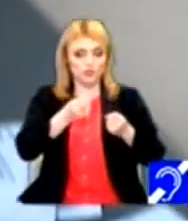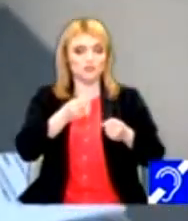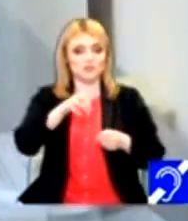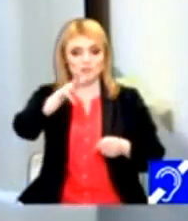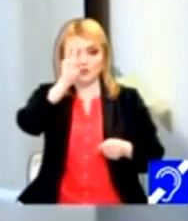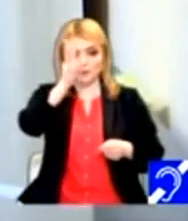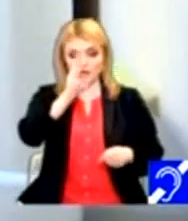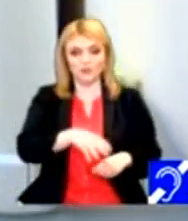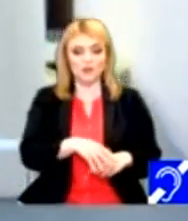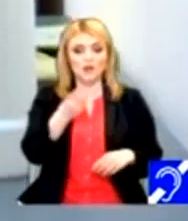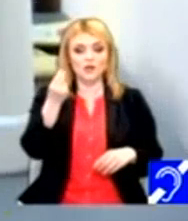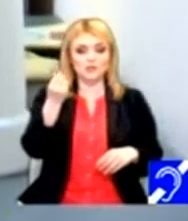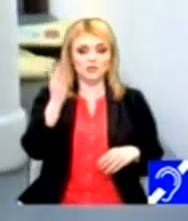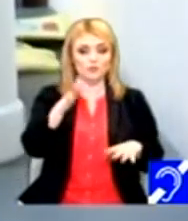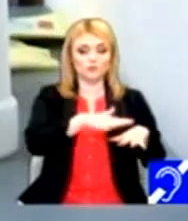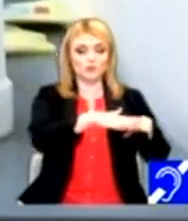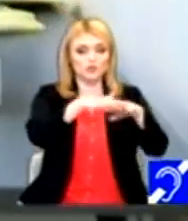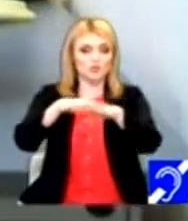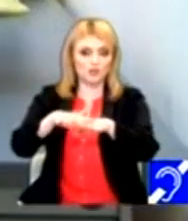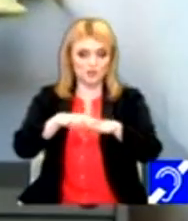persoane.